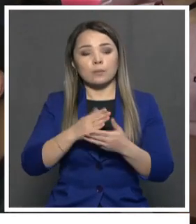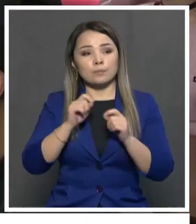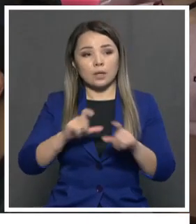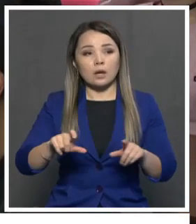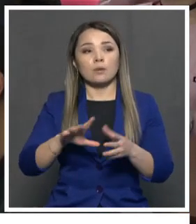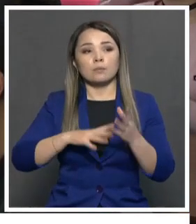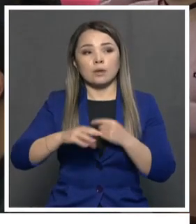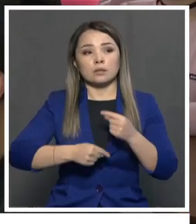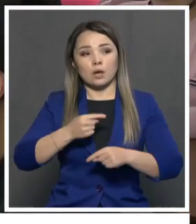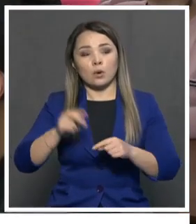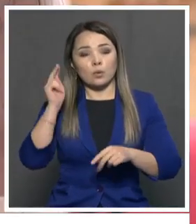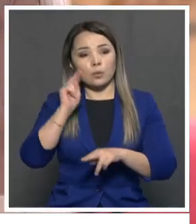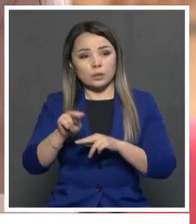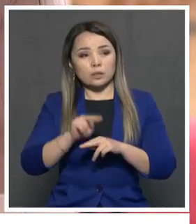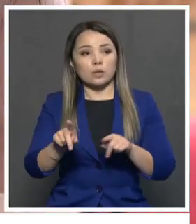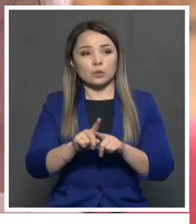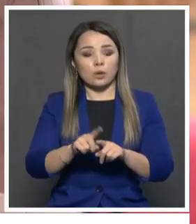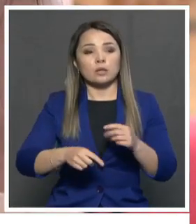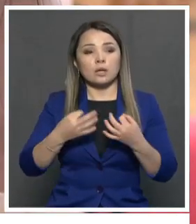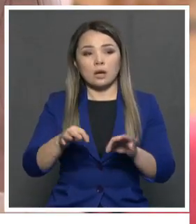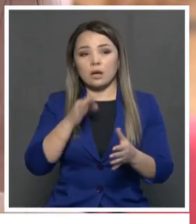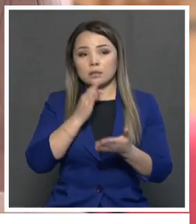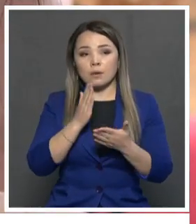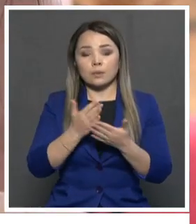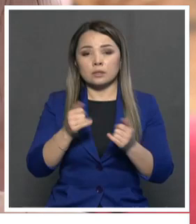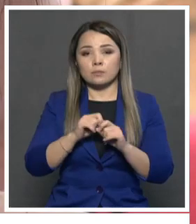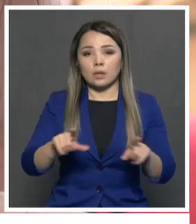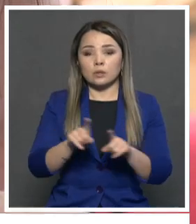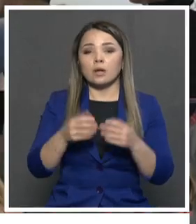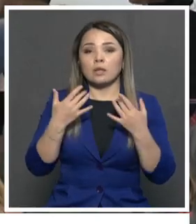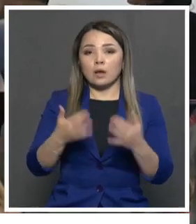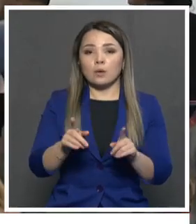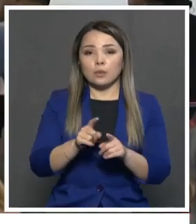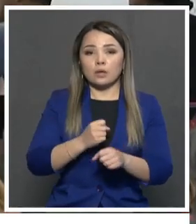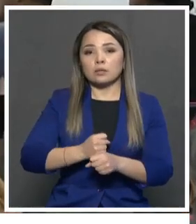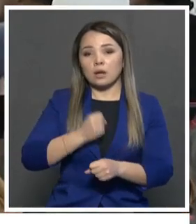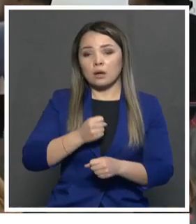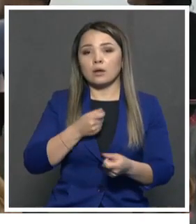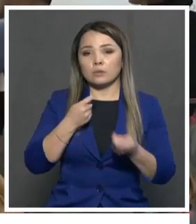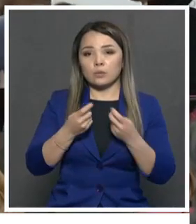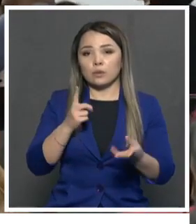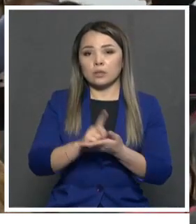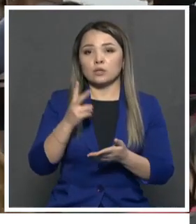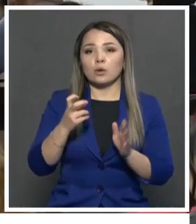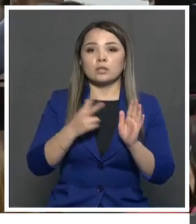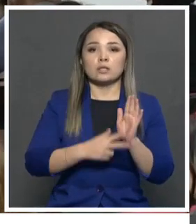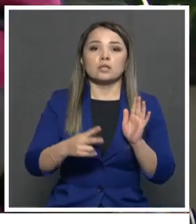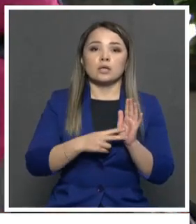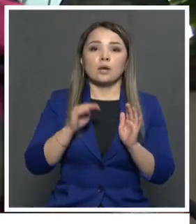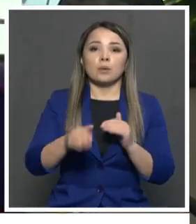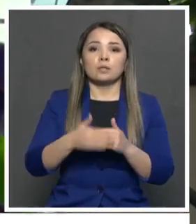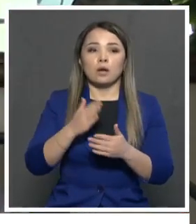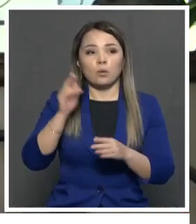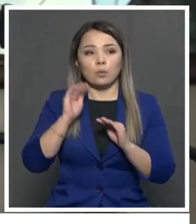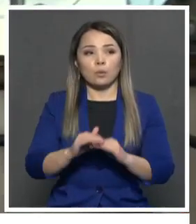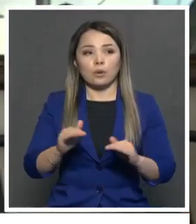мектептерде дәстүрлі форматта оқуға рұқсат етілді. Білім ошақтары санитарлық талаптарды қатаң сақтауға міндетті. Қазір Алматыда 287 мыңнан астам